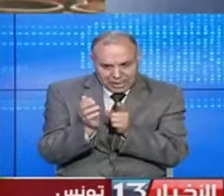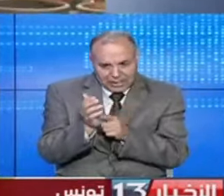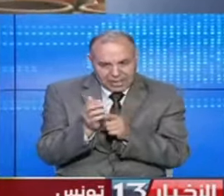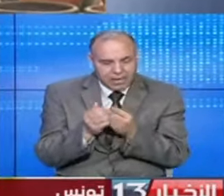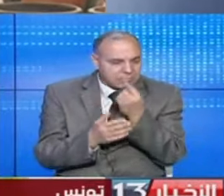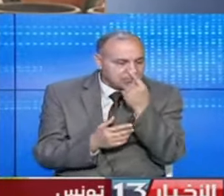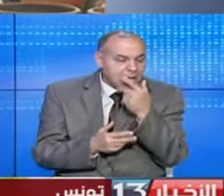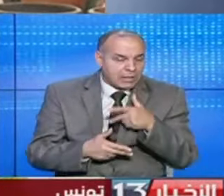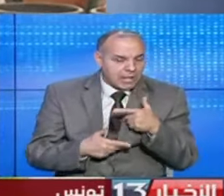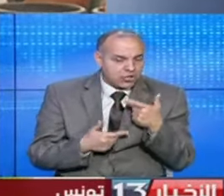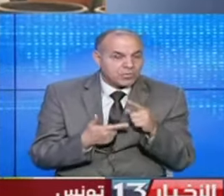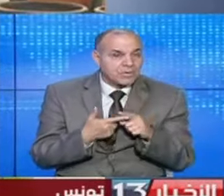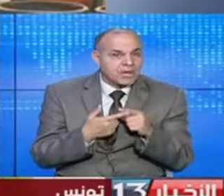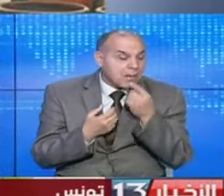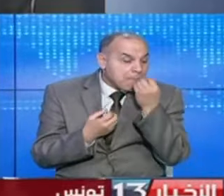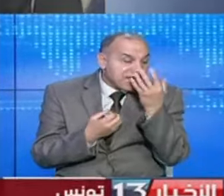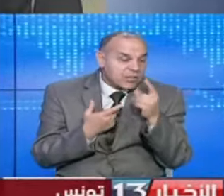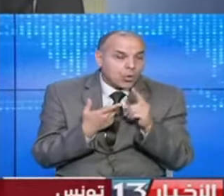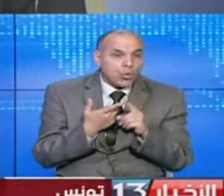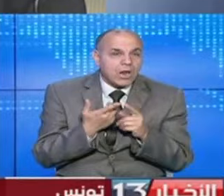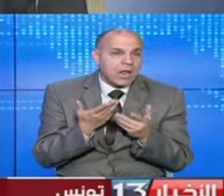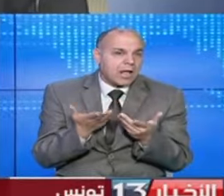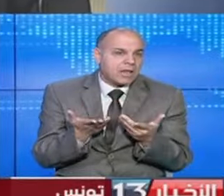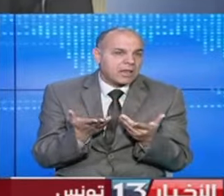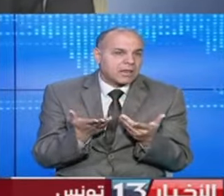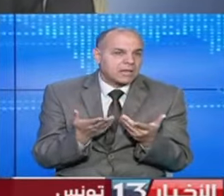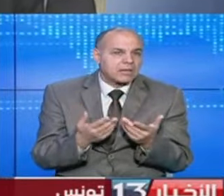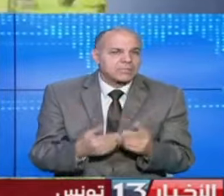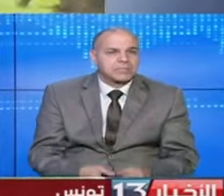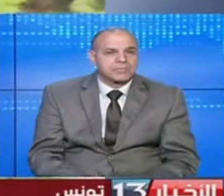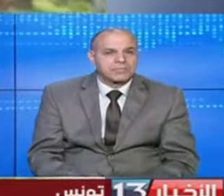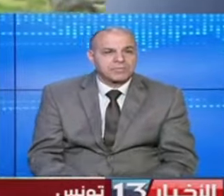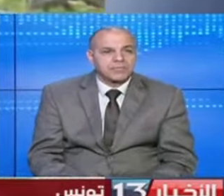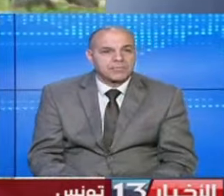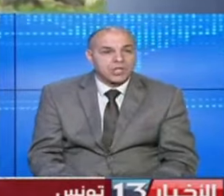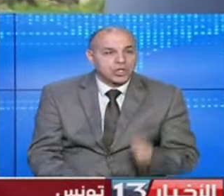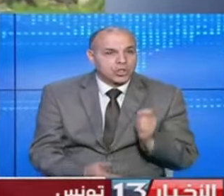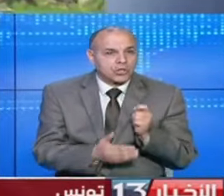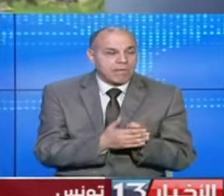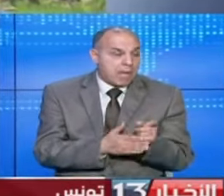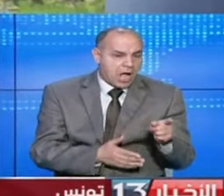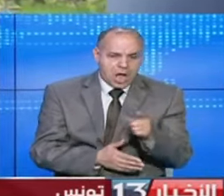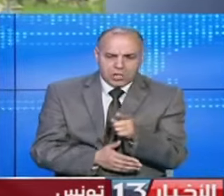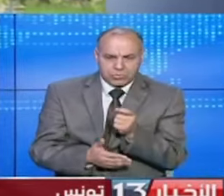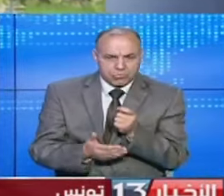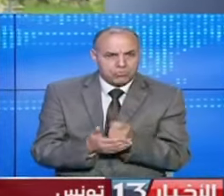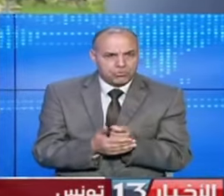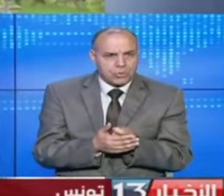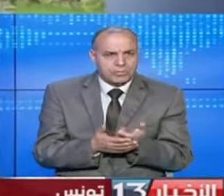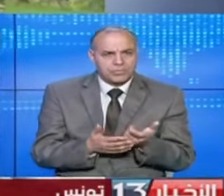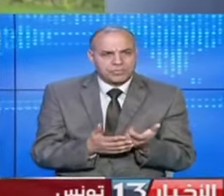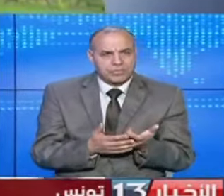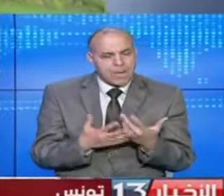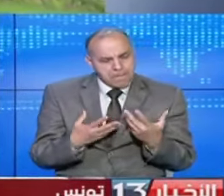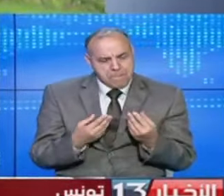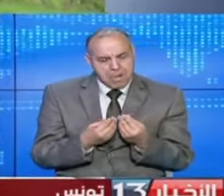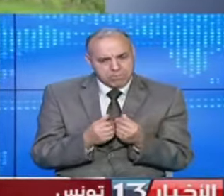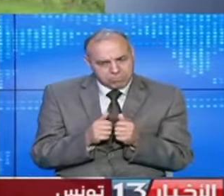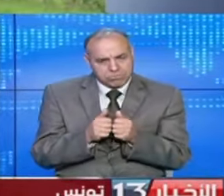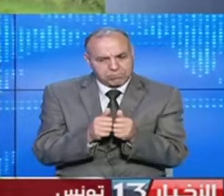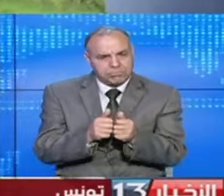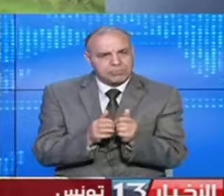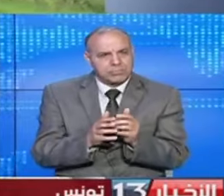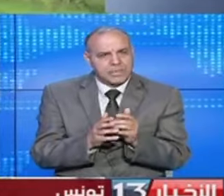تعيش النبتة، فالبستنة فن وتناسق. يا خوهم فما حاجات يجاو يتمشاو مع بعضهم،